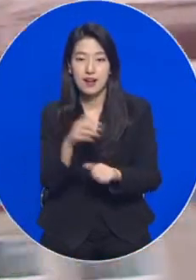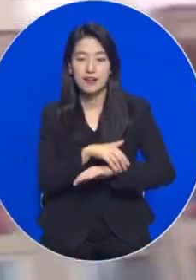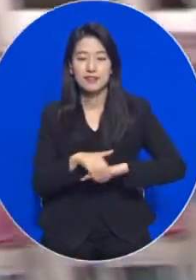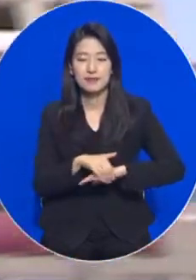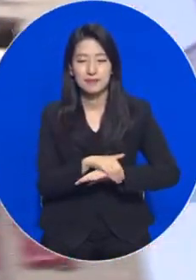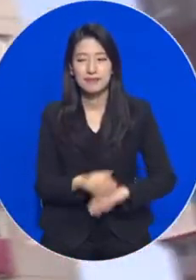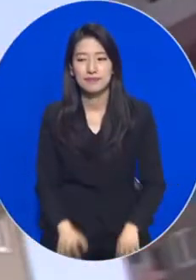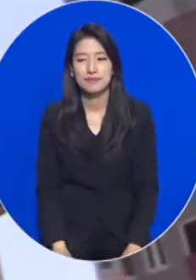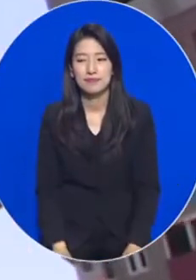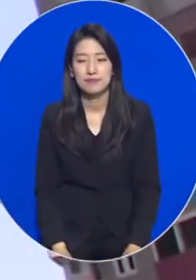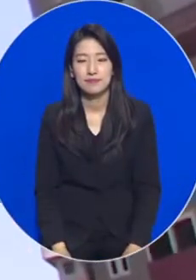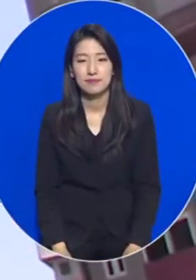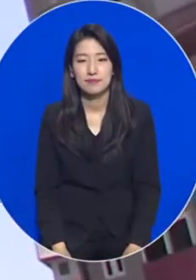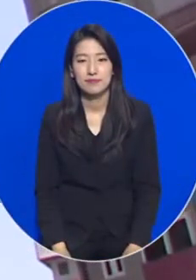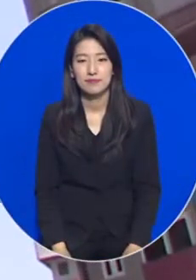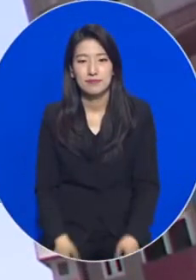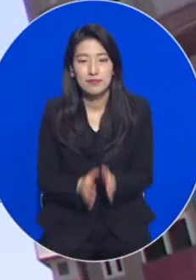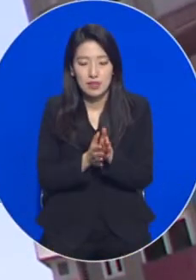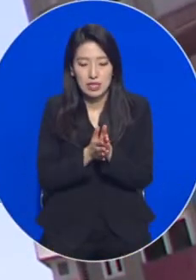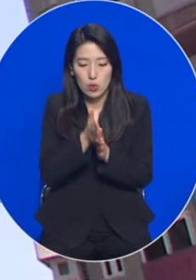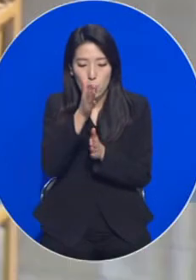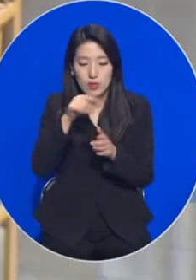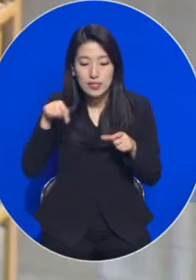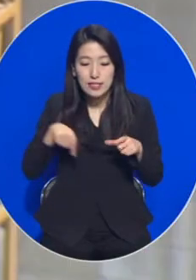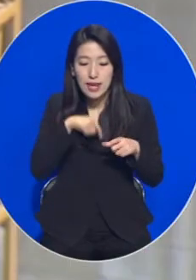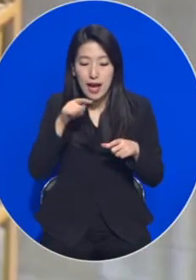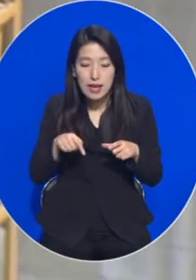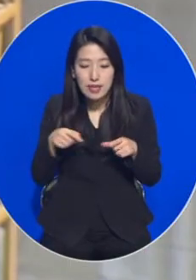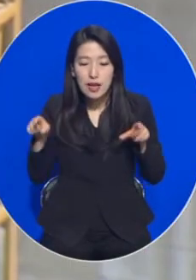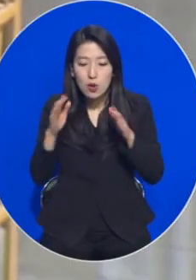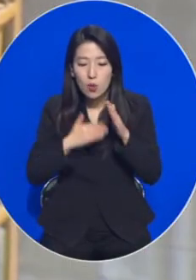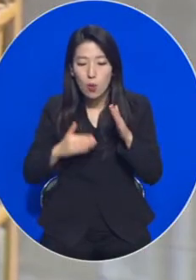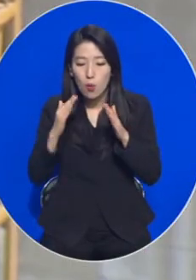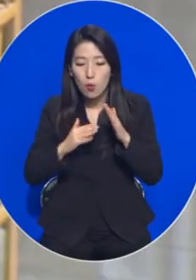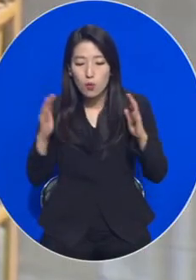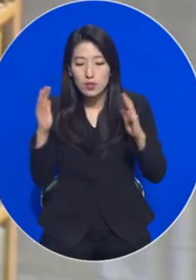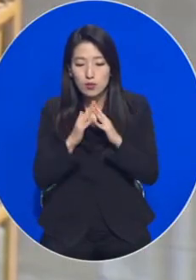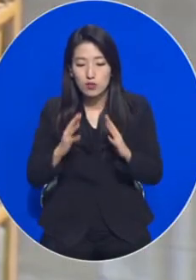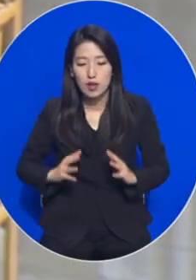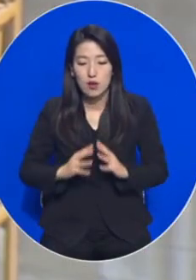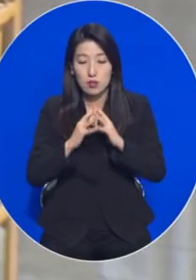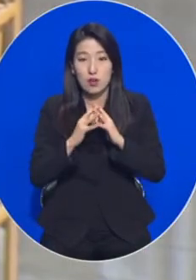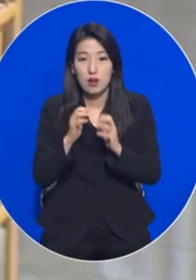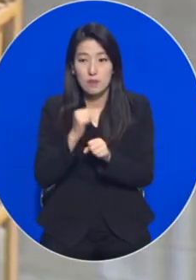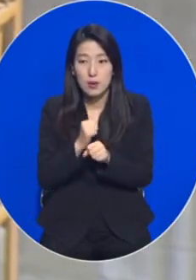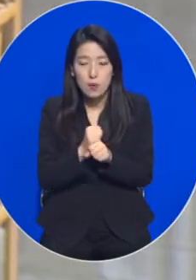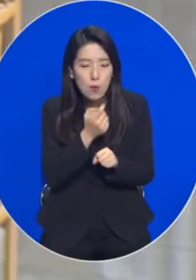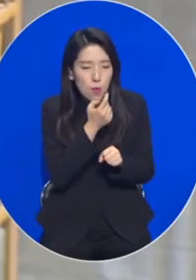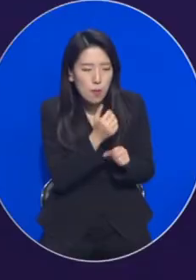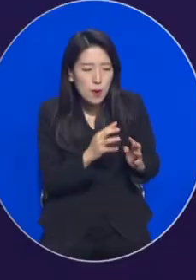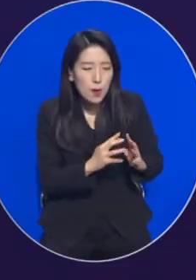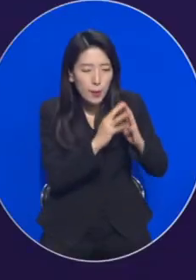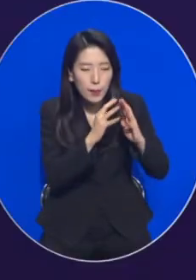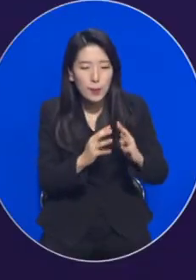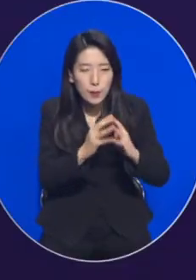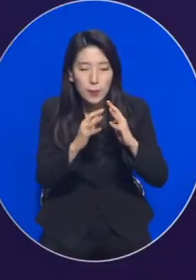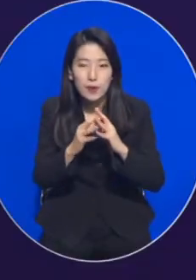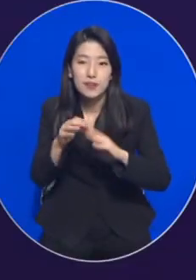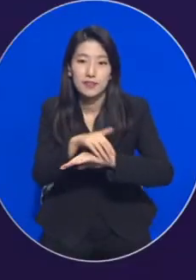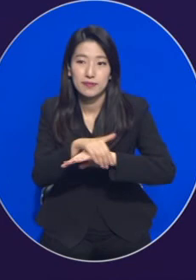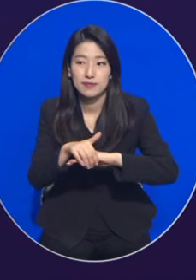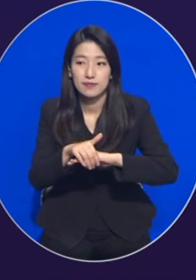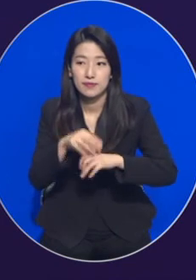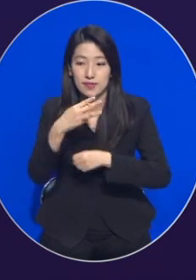가지 핵심을 담아 도심 공공주택 복합 사업을 새롭게 도입하고 소규모 재개발을 추진합니다.